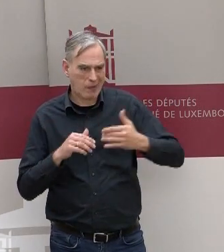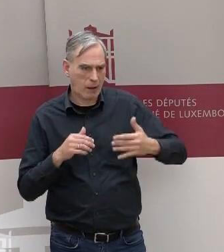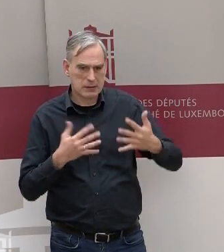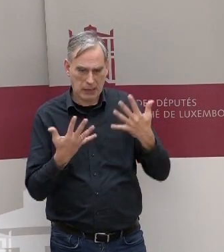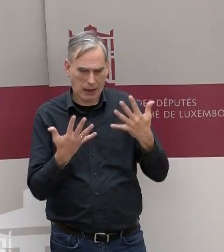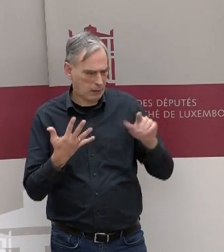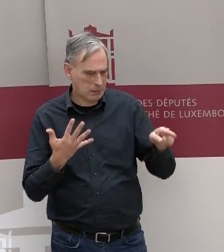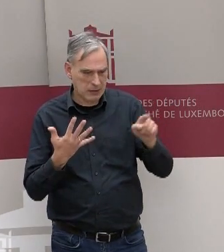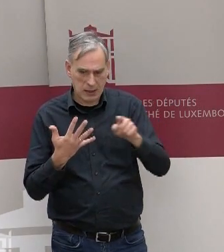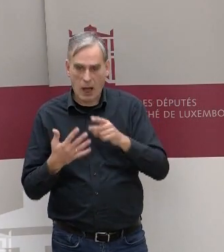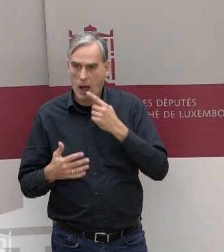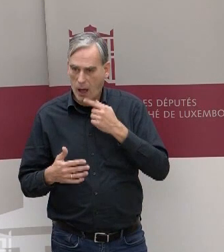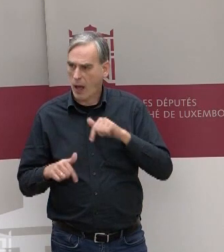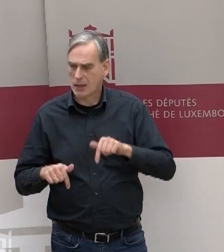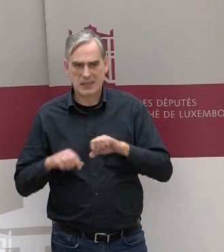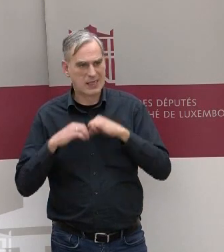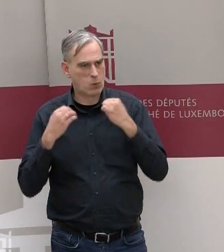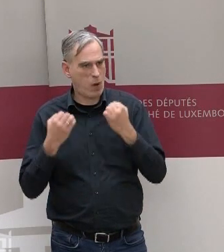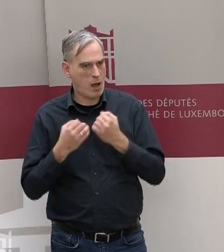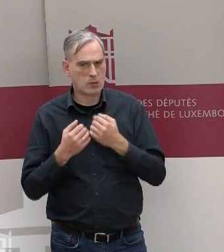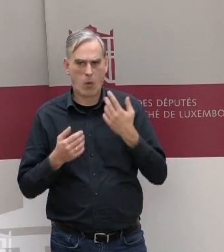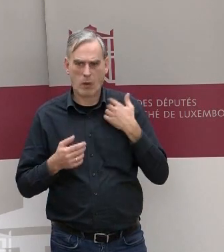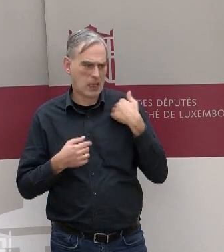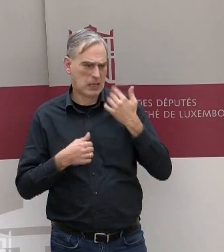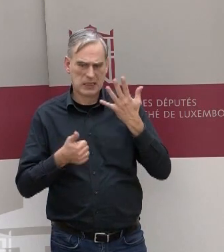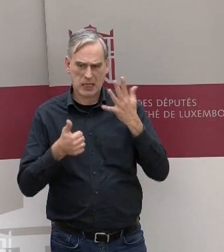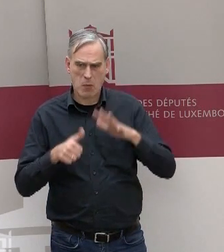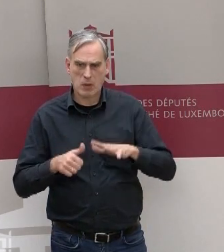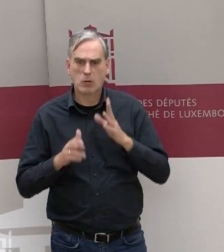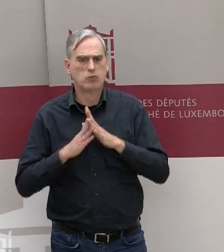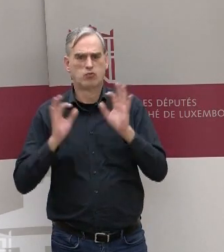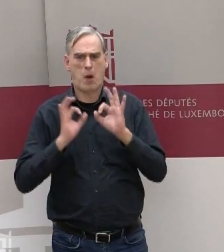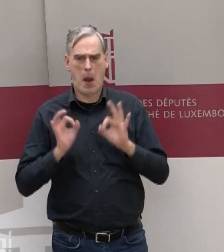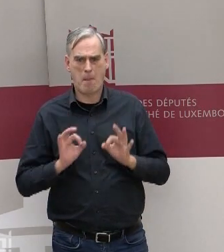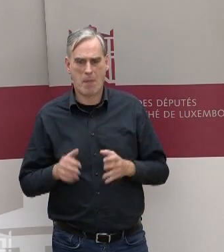den letzten 6 Monaten. Mir wird beeindruckt, dass